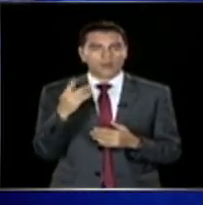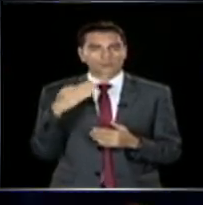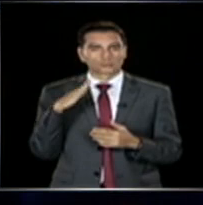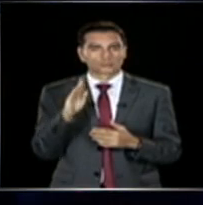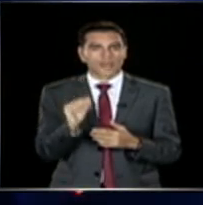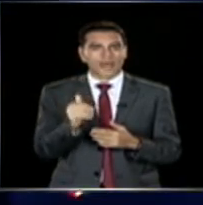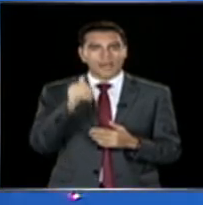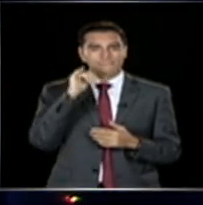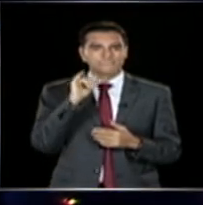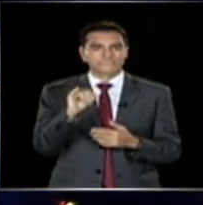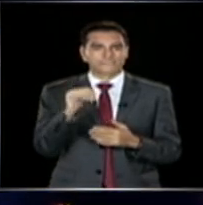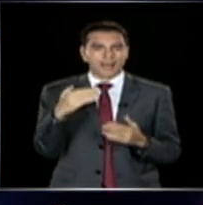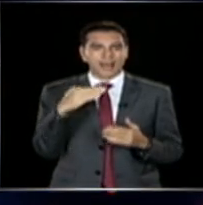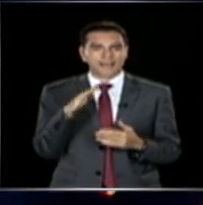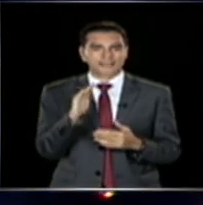حسن فعلا.